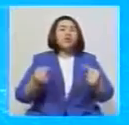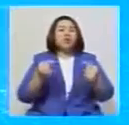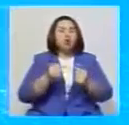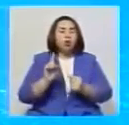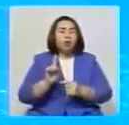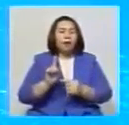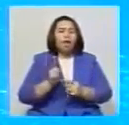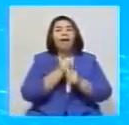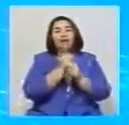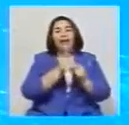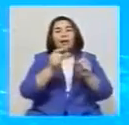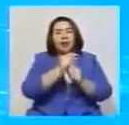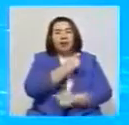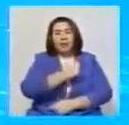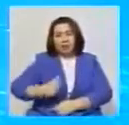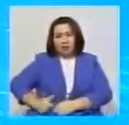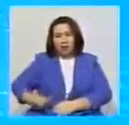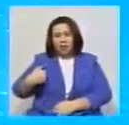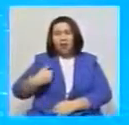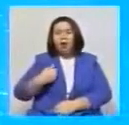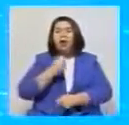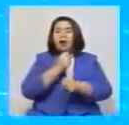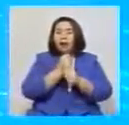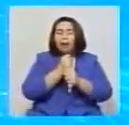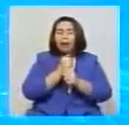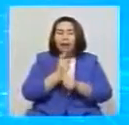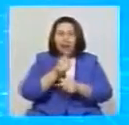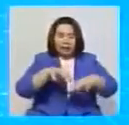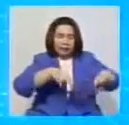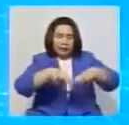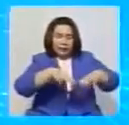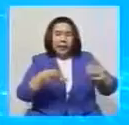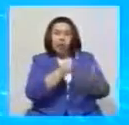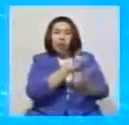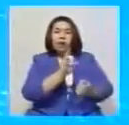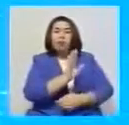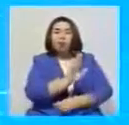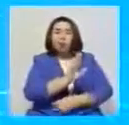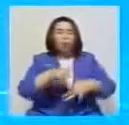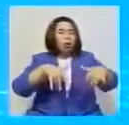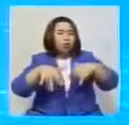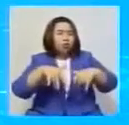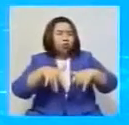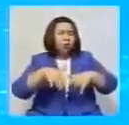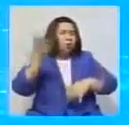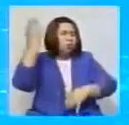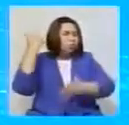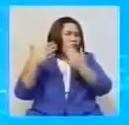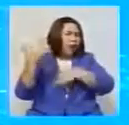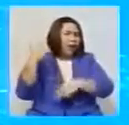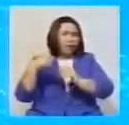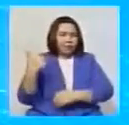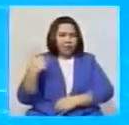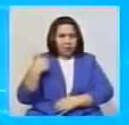ราชาสู่การพัฒนาที่ยั่งยืนเป็นการจำลองพื้นที่จัดแสดงข้อมูลภูมิวัฒนธรรมและอัตลักษณ์ชนเผ่าที่รับการพัฒนา